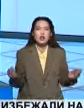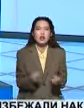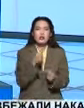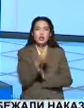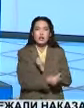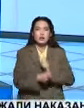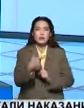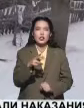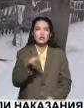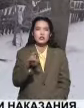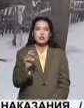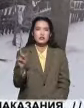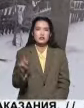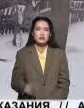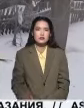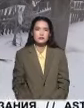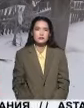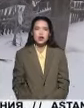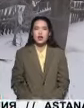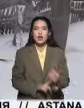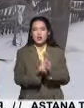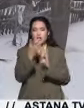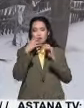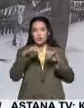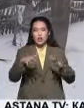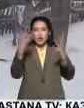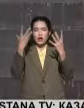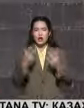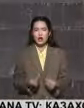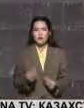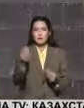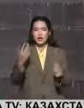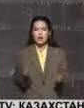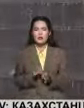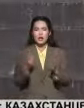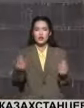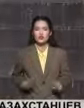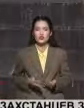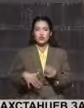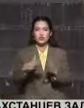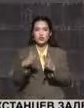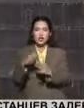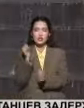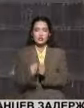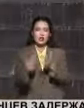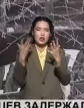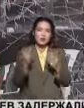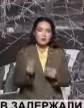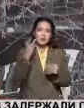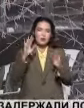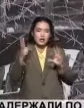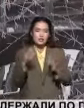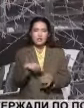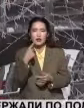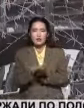Дильназ Насекеновой. С начала отопительного сезона пожары в жилом секторе происходят почти каждый день, заявил Олжас Бектенов.